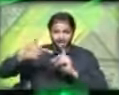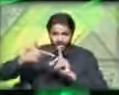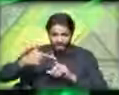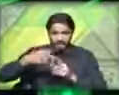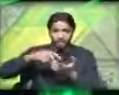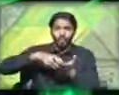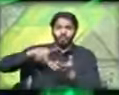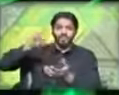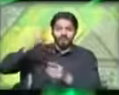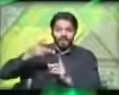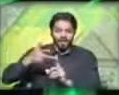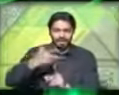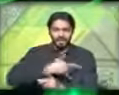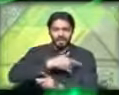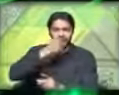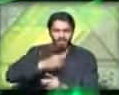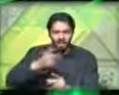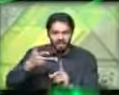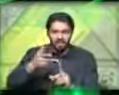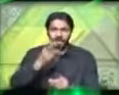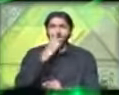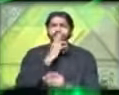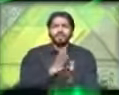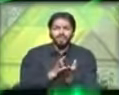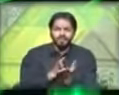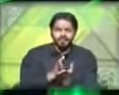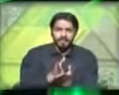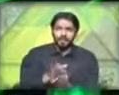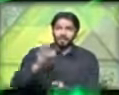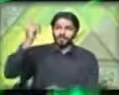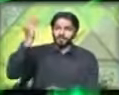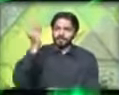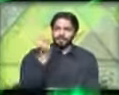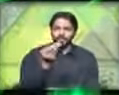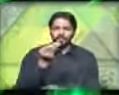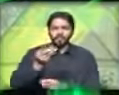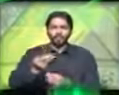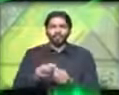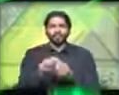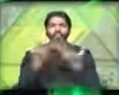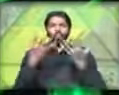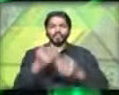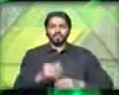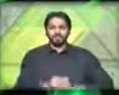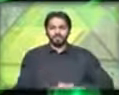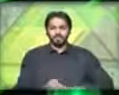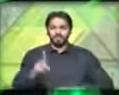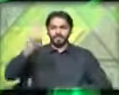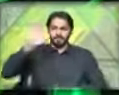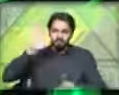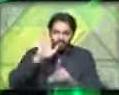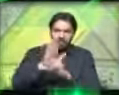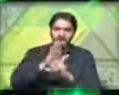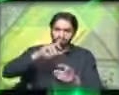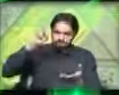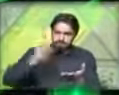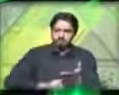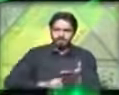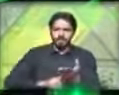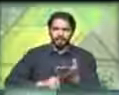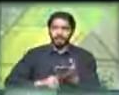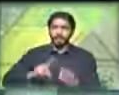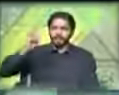التقوى قدر جهده وطاقته، محال أن يخذله ربه، بل سينور